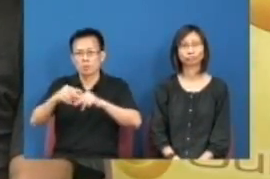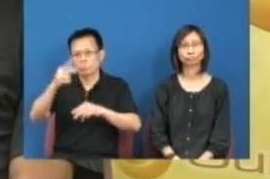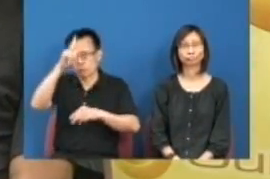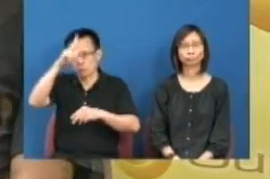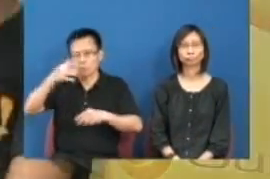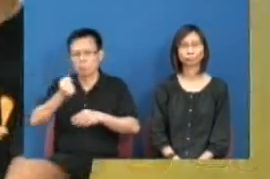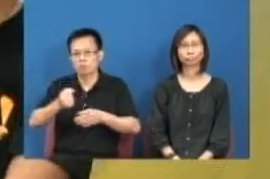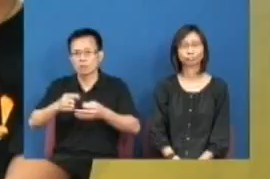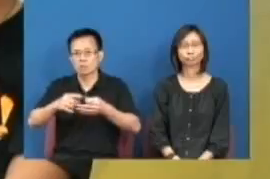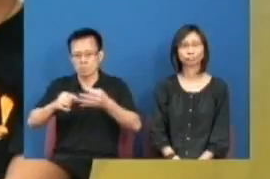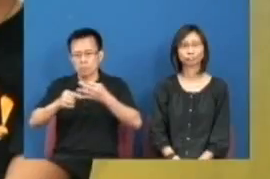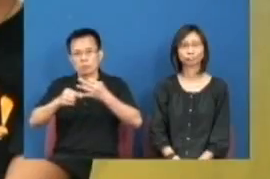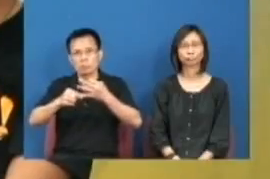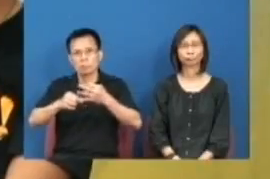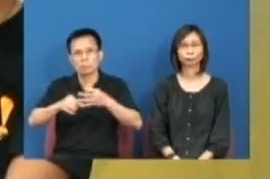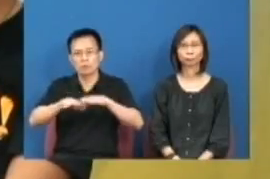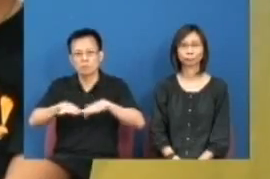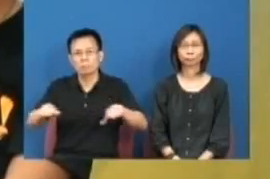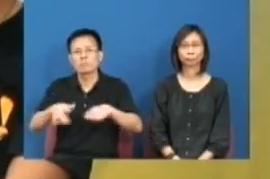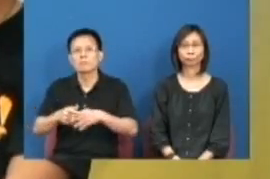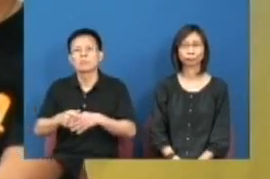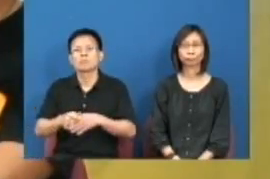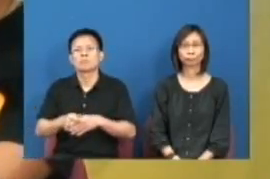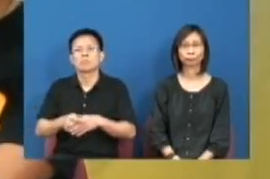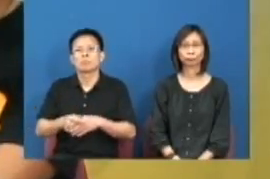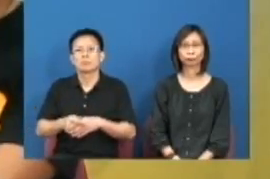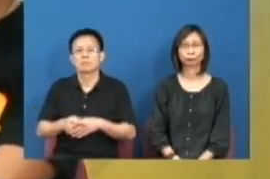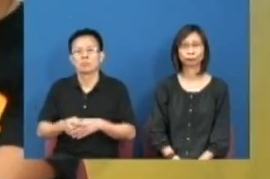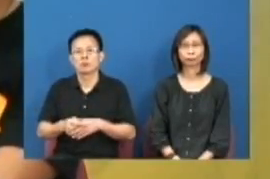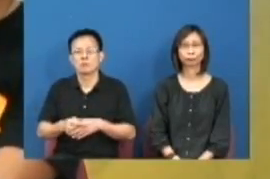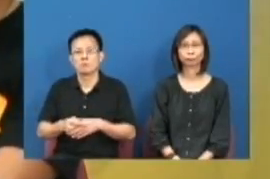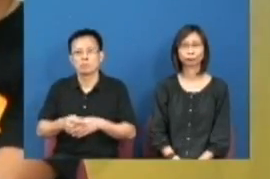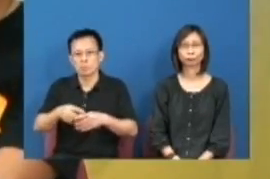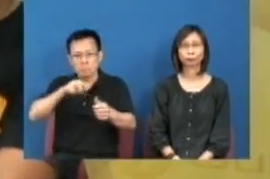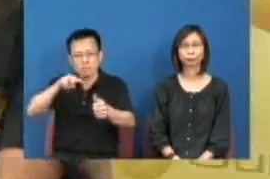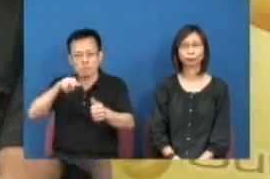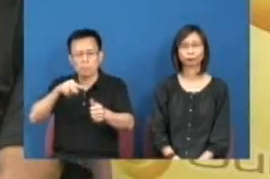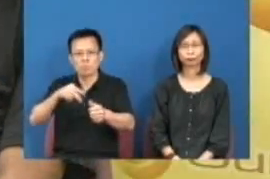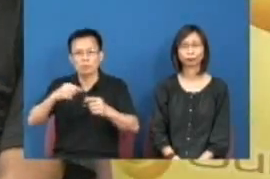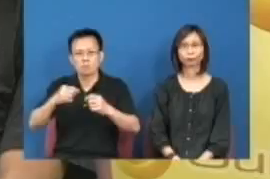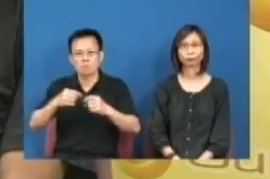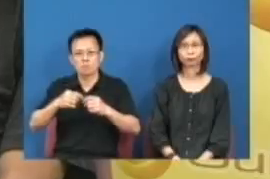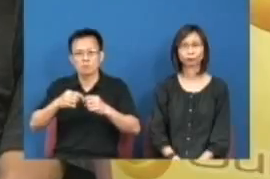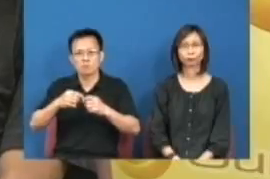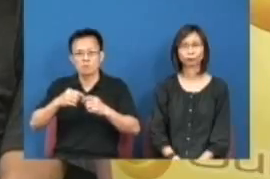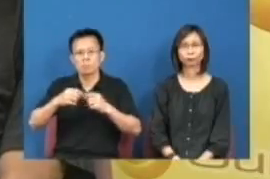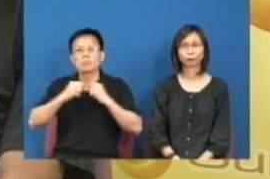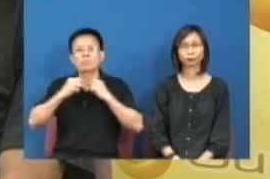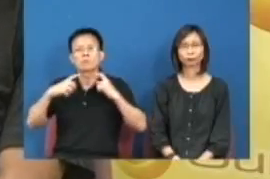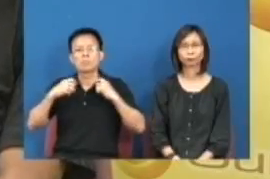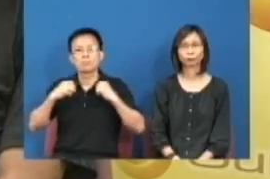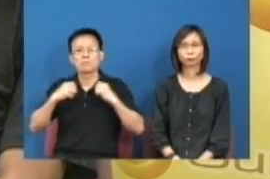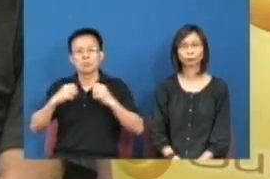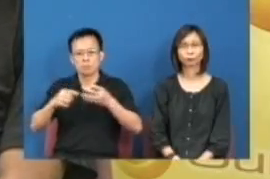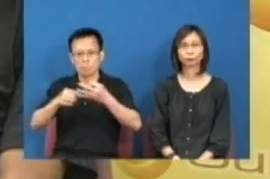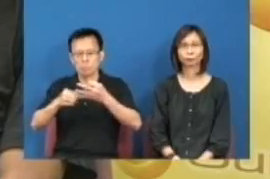就想揀。個特首都冇得揀嘅，就一定係要睇住個特首。咁所以習近平